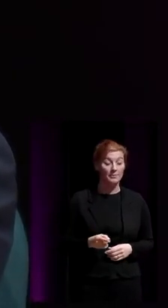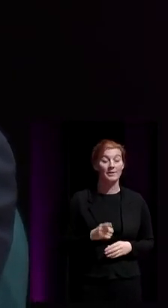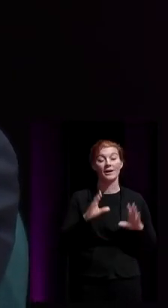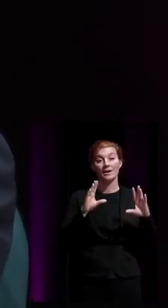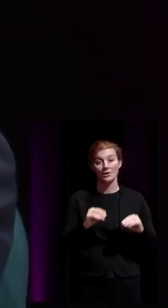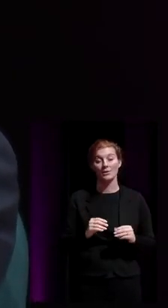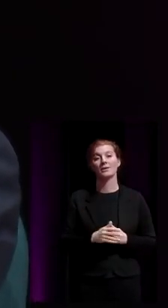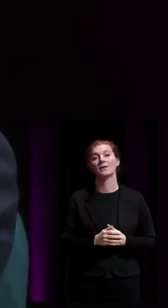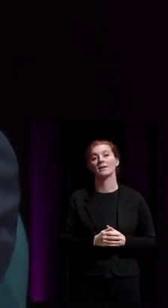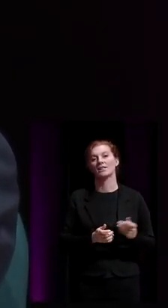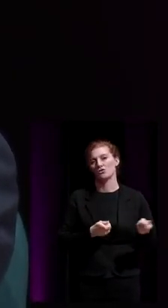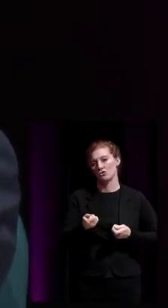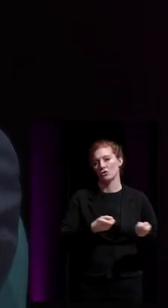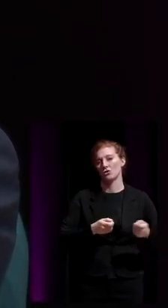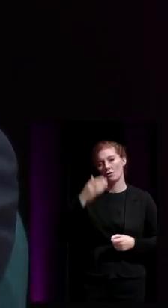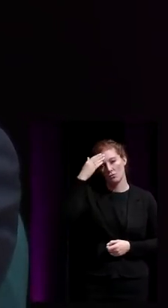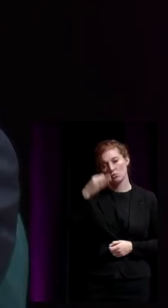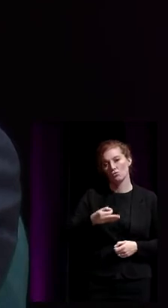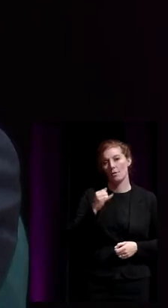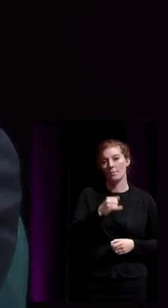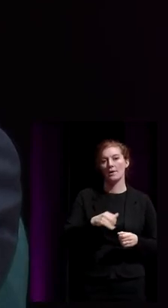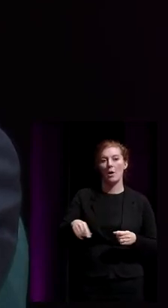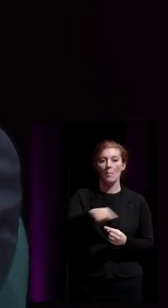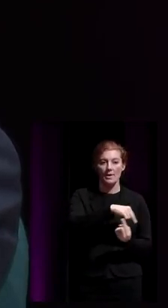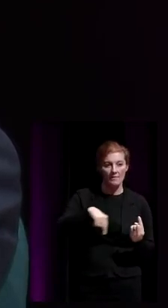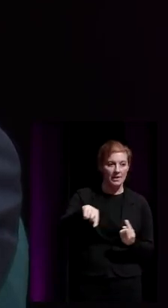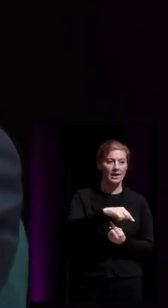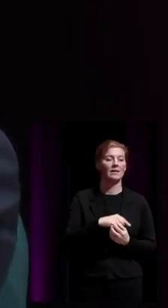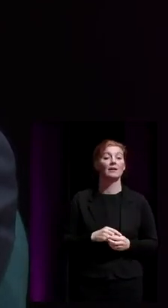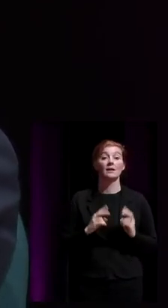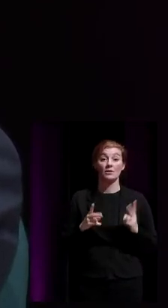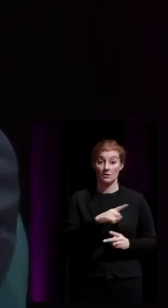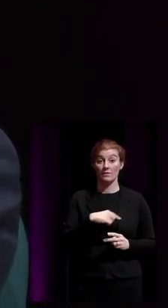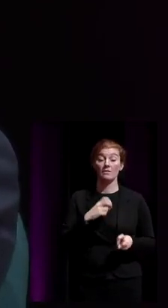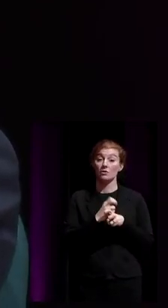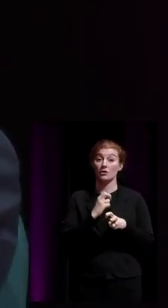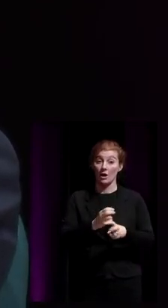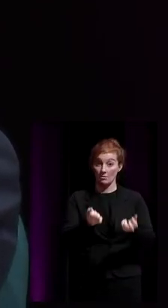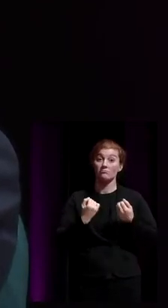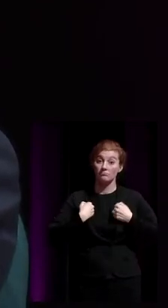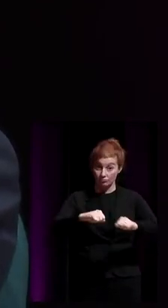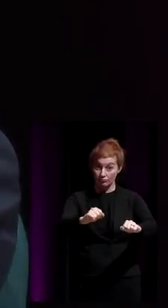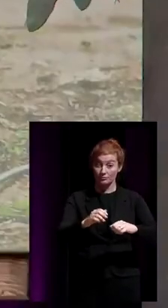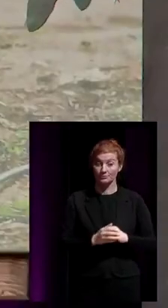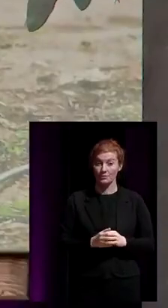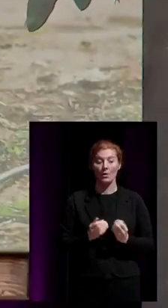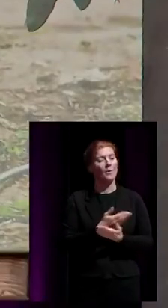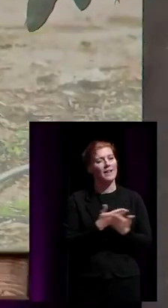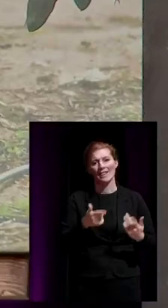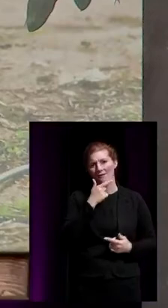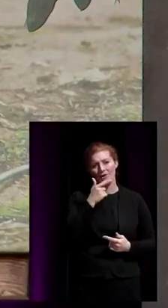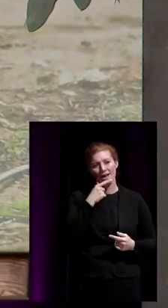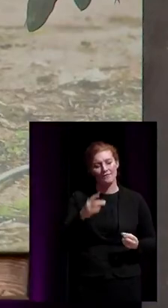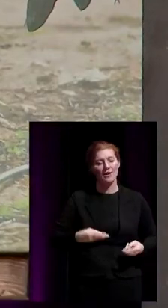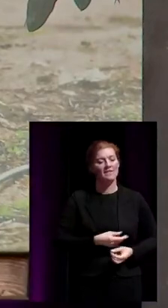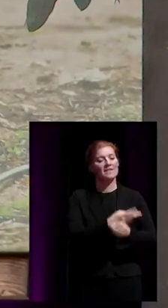av kunskap i omgivningen. Så att vi försöker agera därefter. Och inte vara rädd för den här